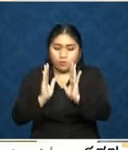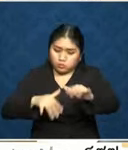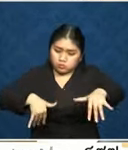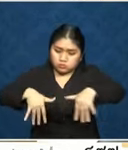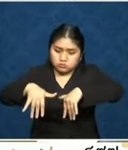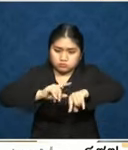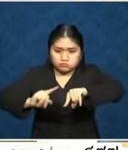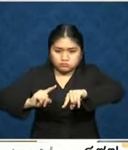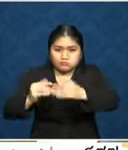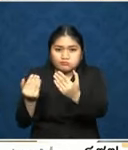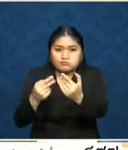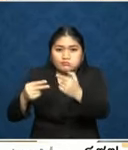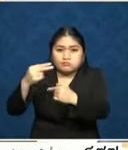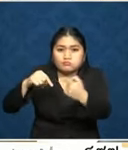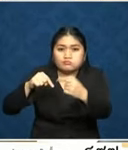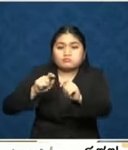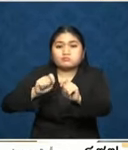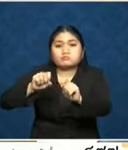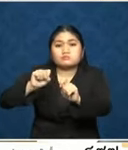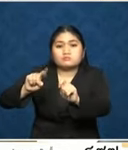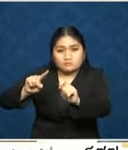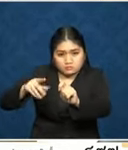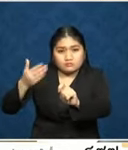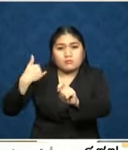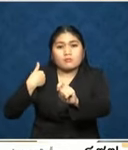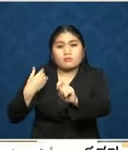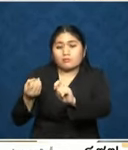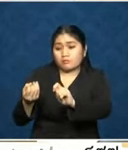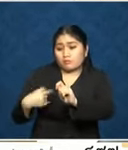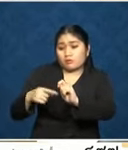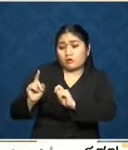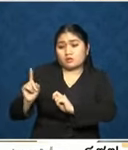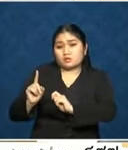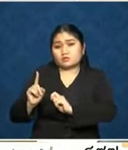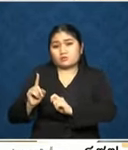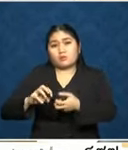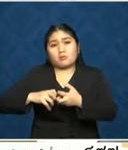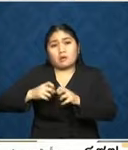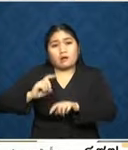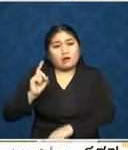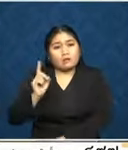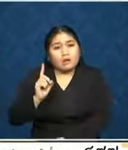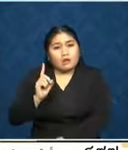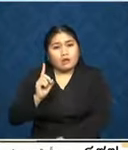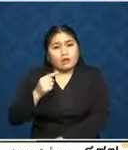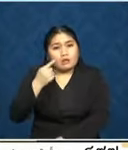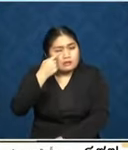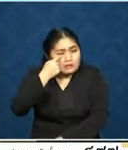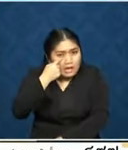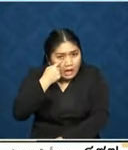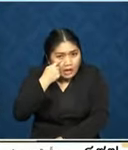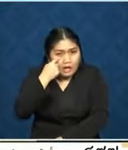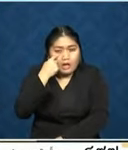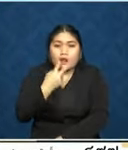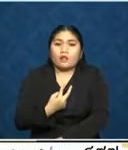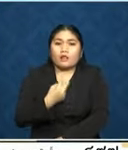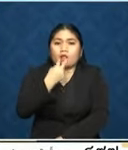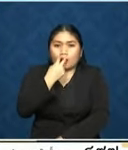ชนลูกหลานชาวศรีราชาต้องประสบปัญหาเกี่ยวกับการระคายเคืองตาและระบบทางเดินหาย